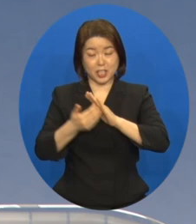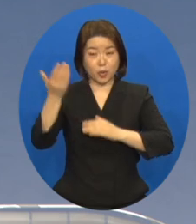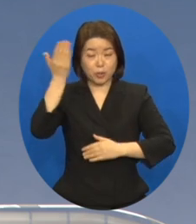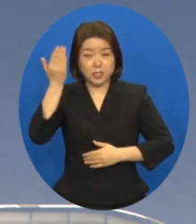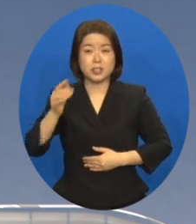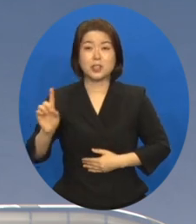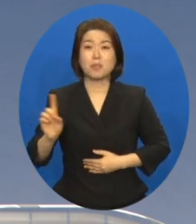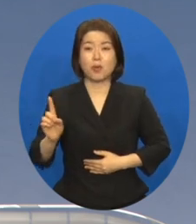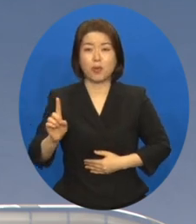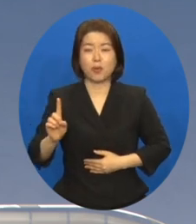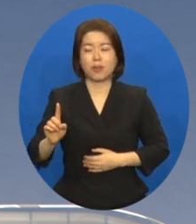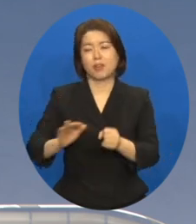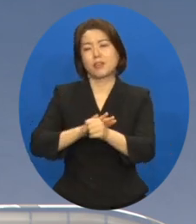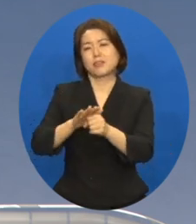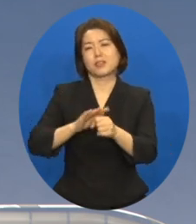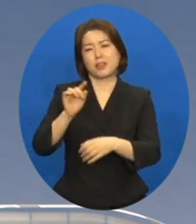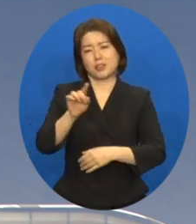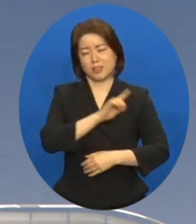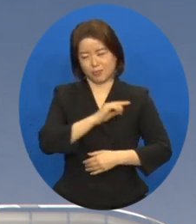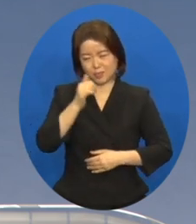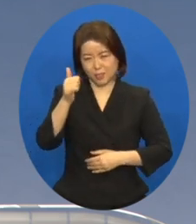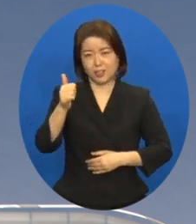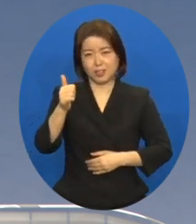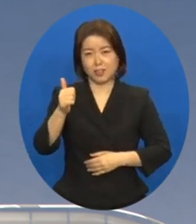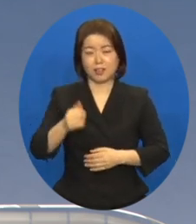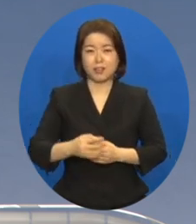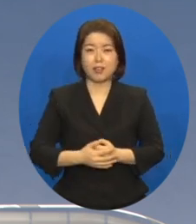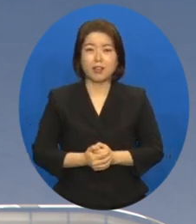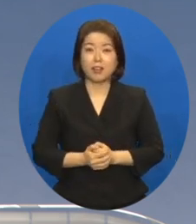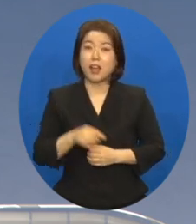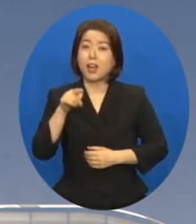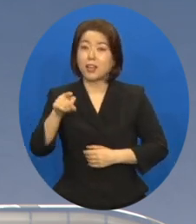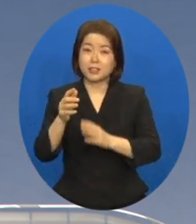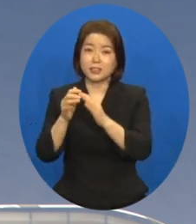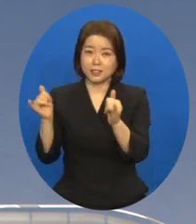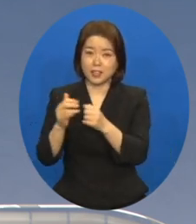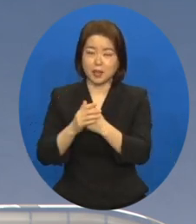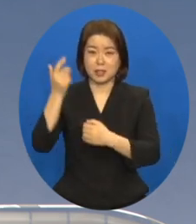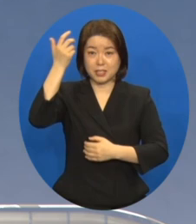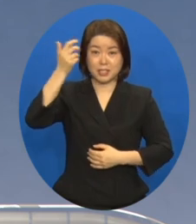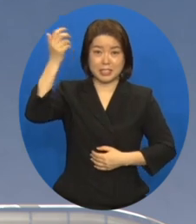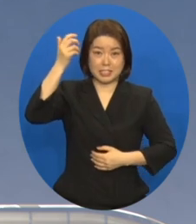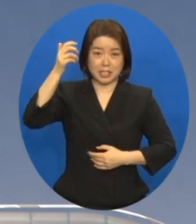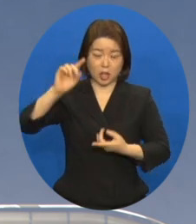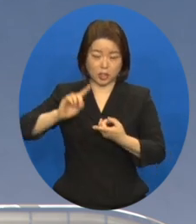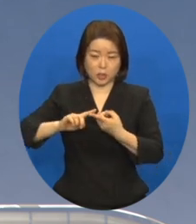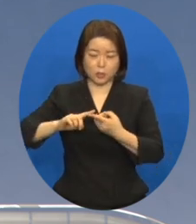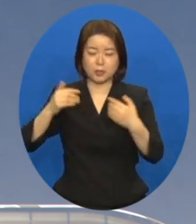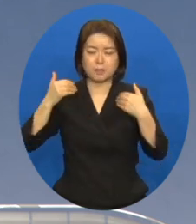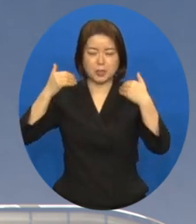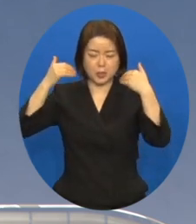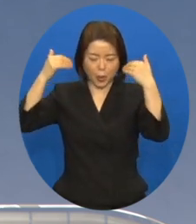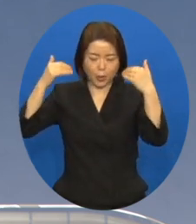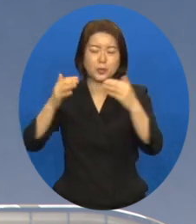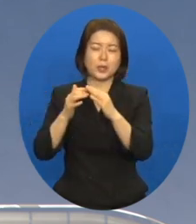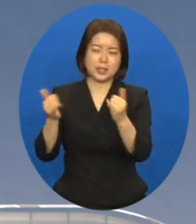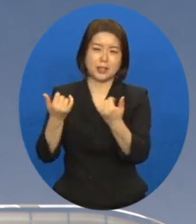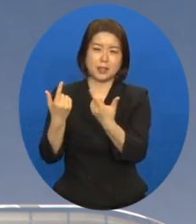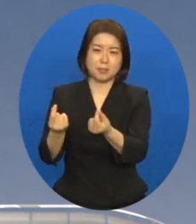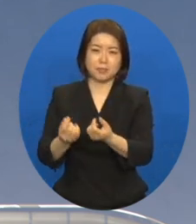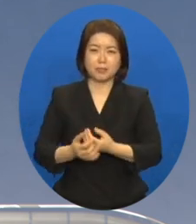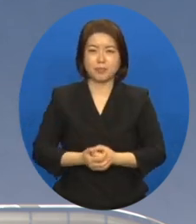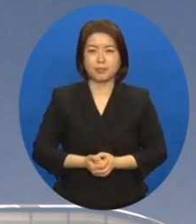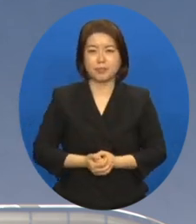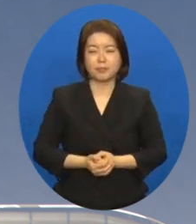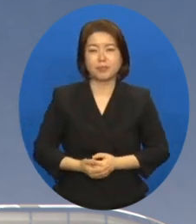뭐냐 하면 사랑이 제일이라. 그 사람은 영적으로 이미 성숙한 사람이에요.